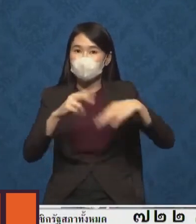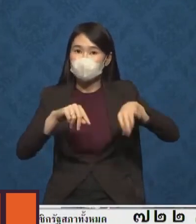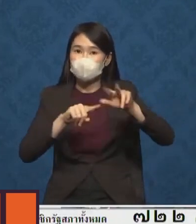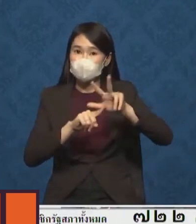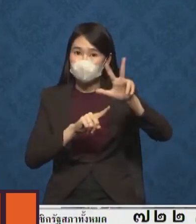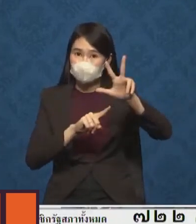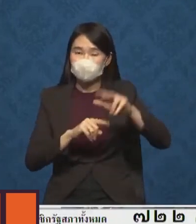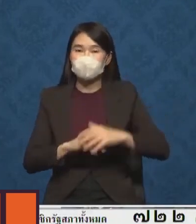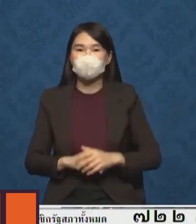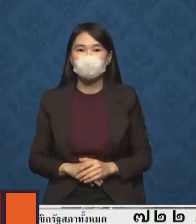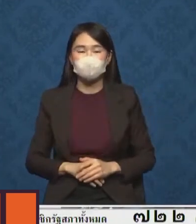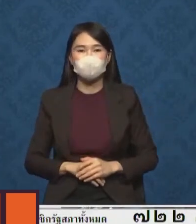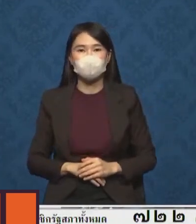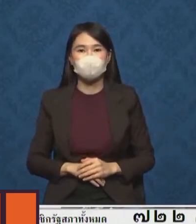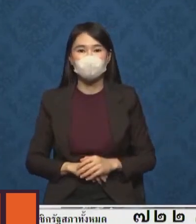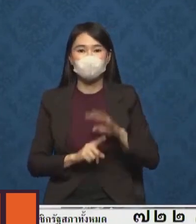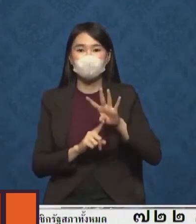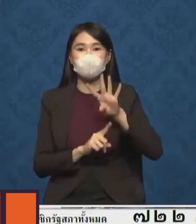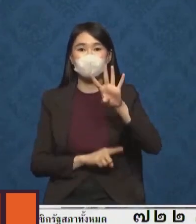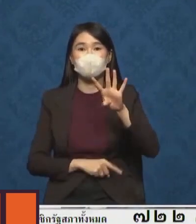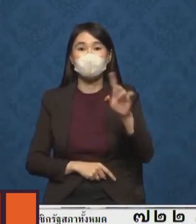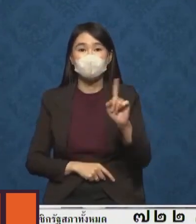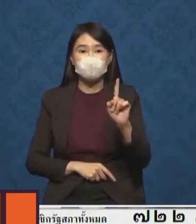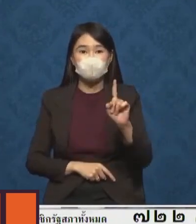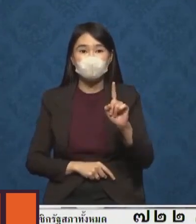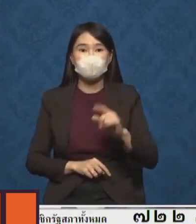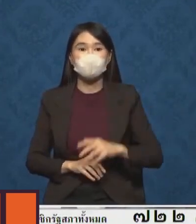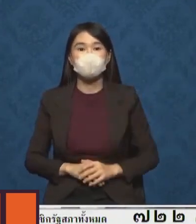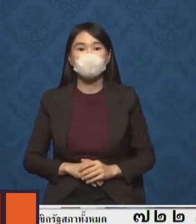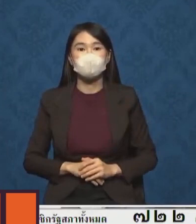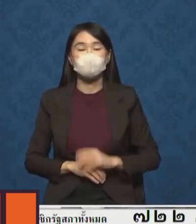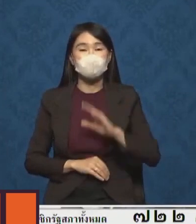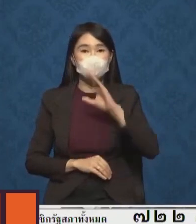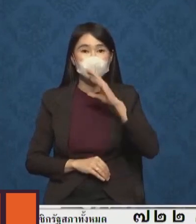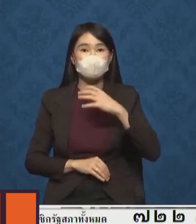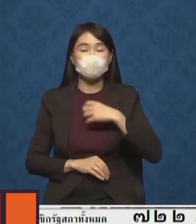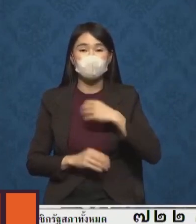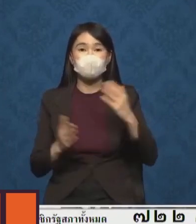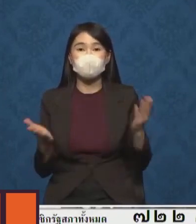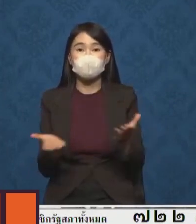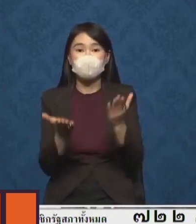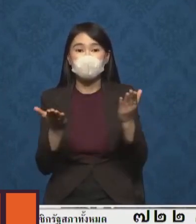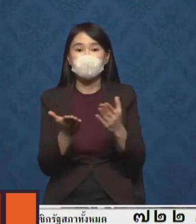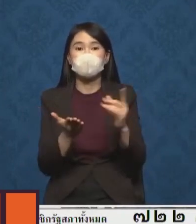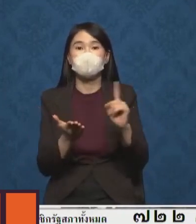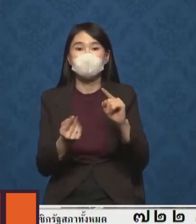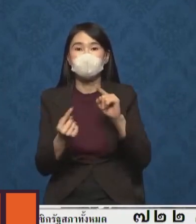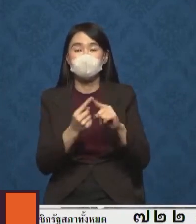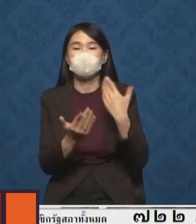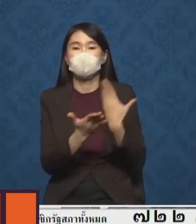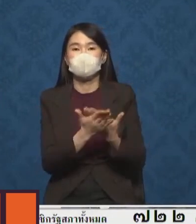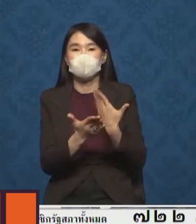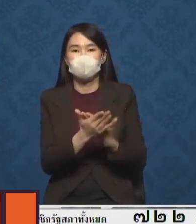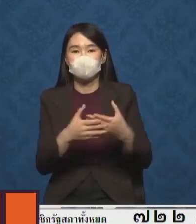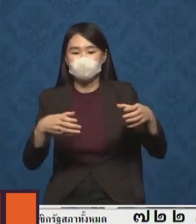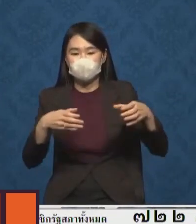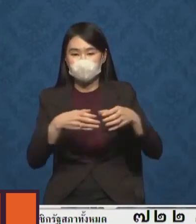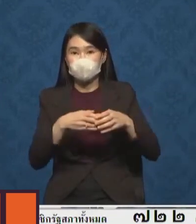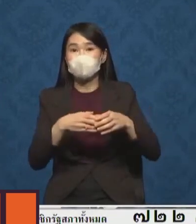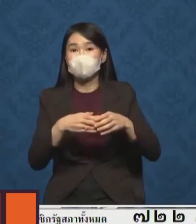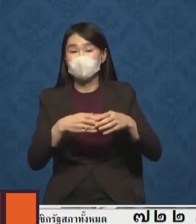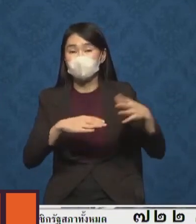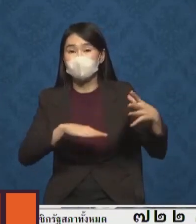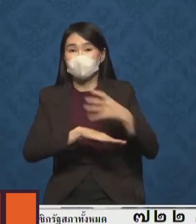ัส่วที่ 4 ก็คือเรื่องของการสนัสนุนทางการเงินของพักการเมือง